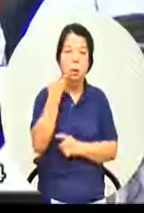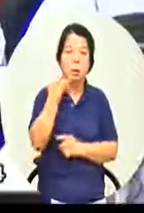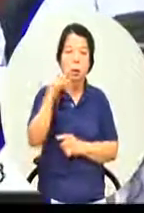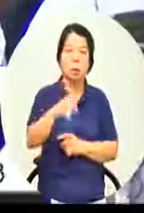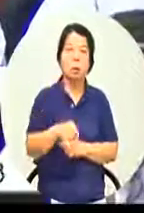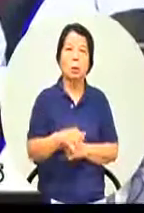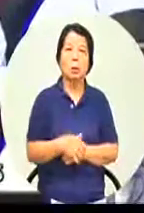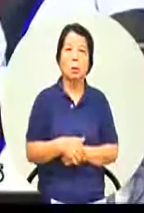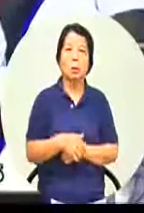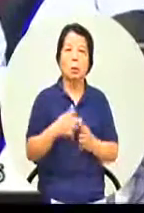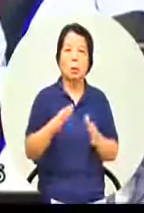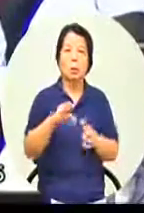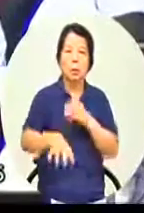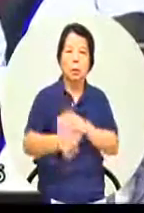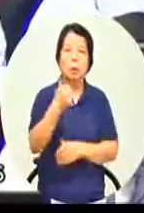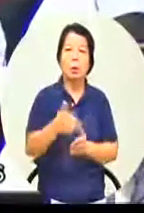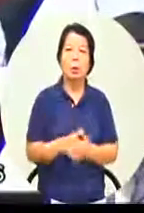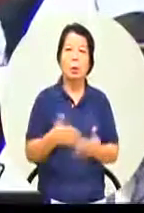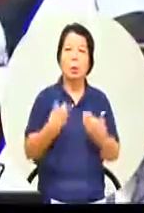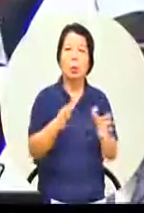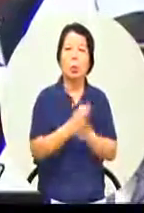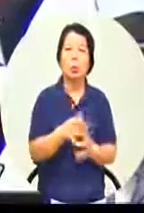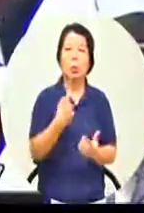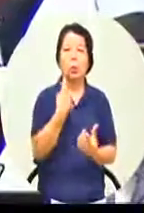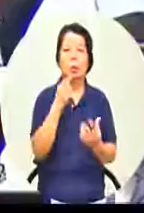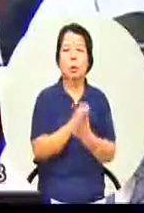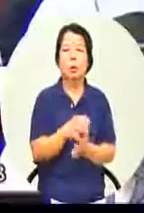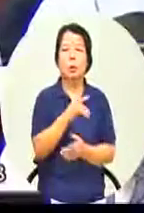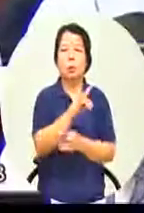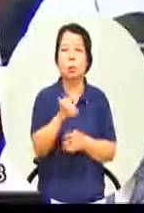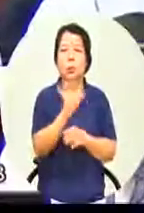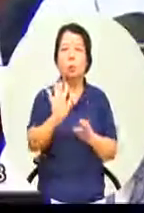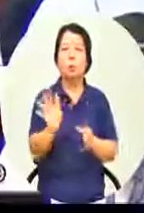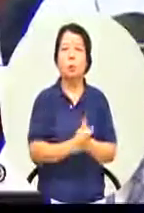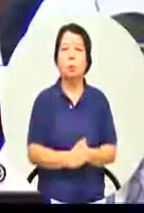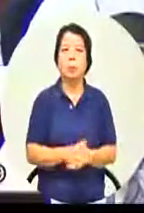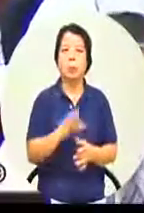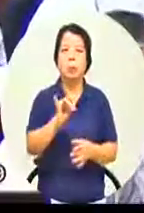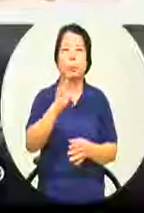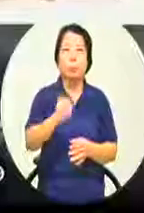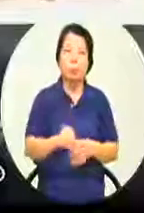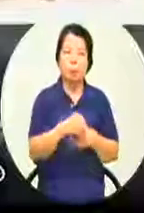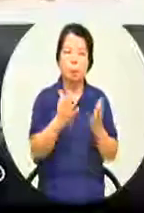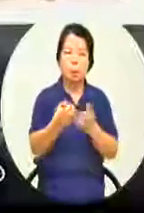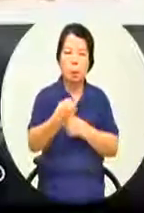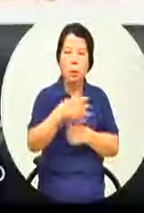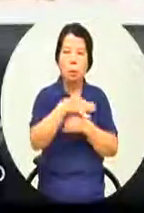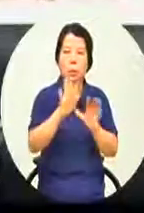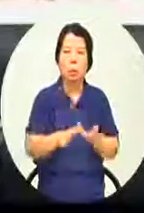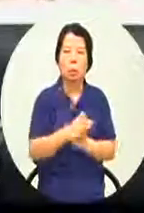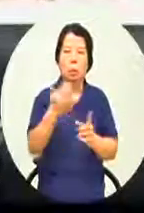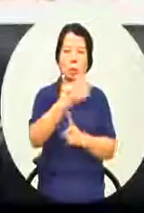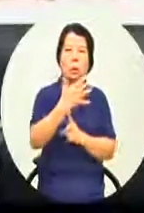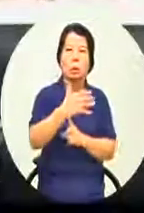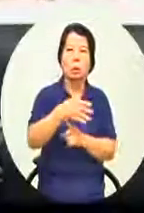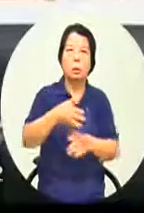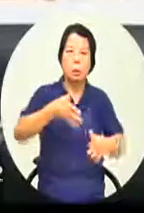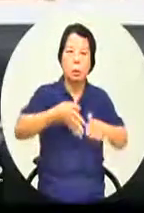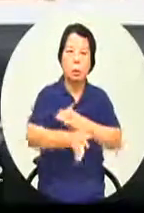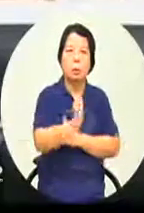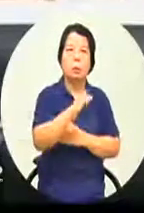好不好？局长，我不要你在这边空口说白话，告诉我们说有100万人次，然后告诉我们说旗津渡轮